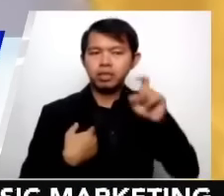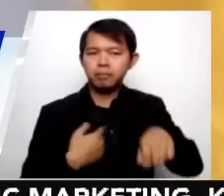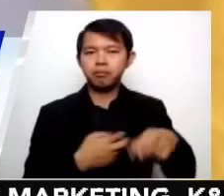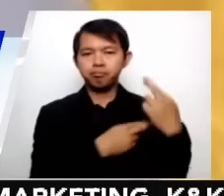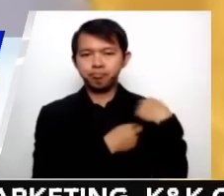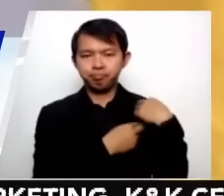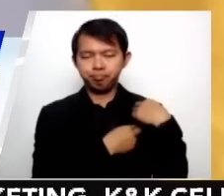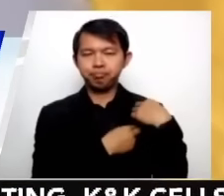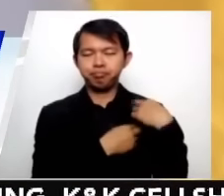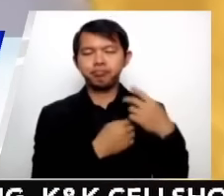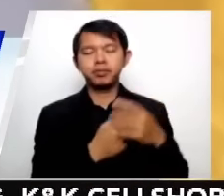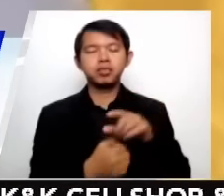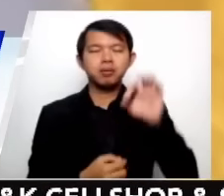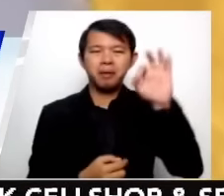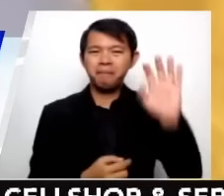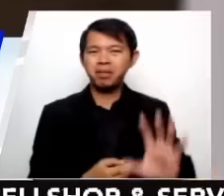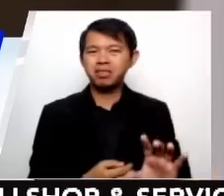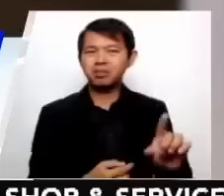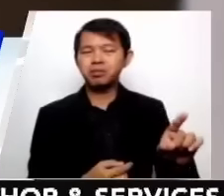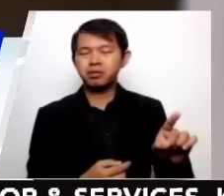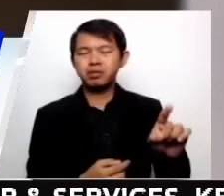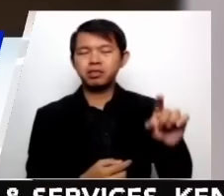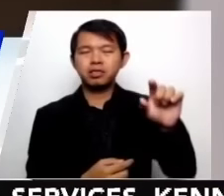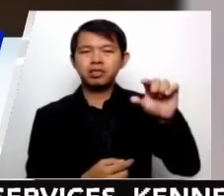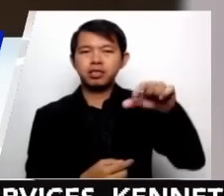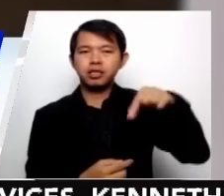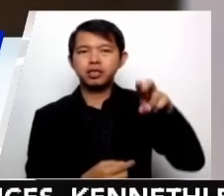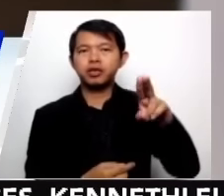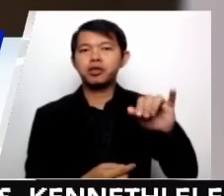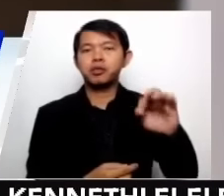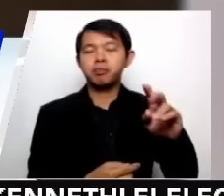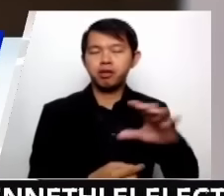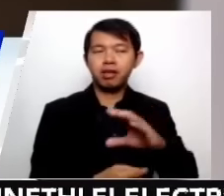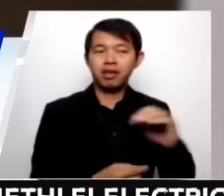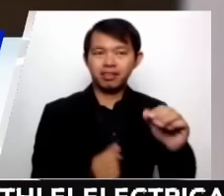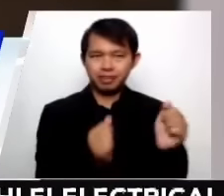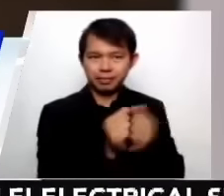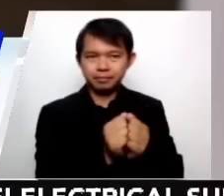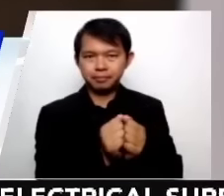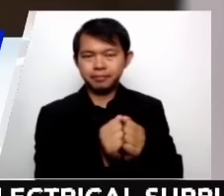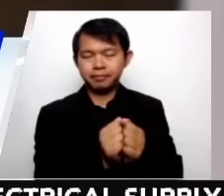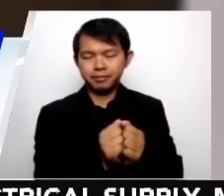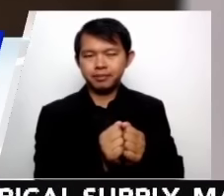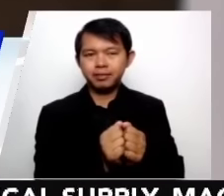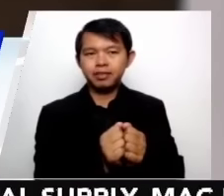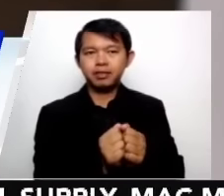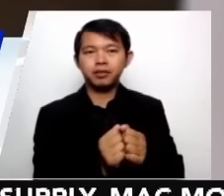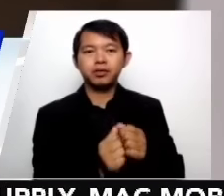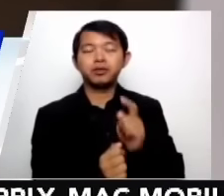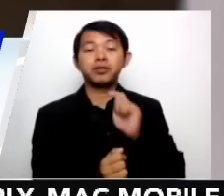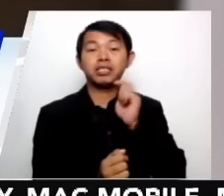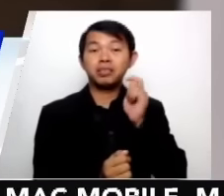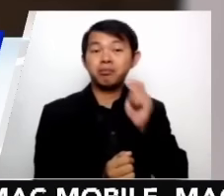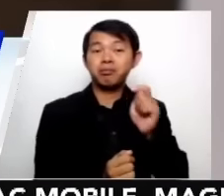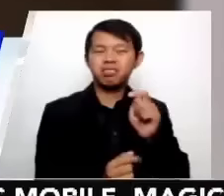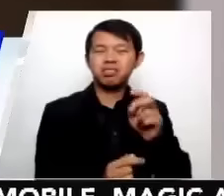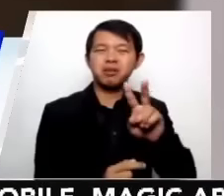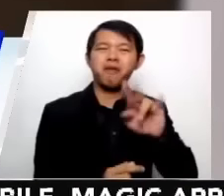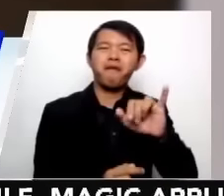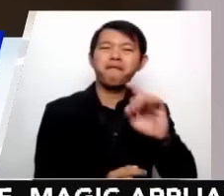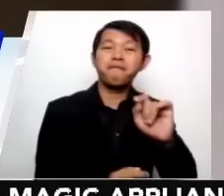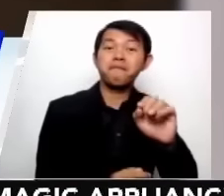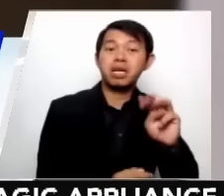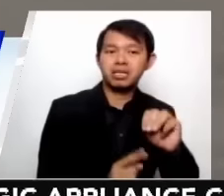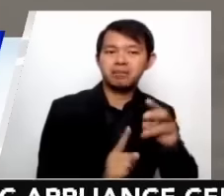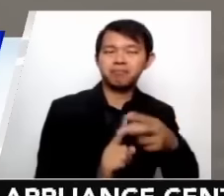si Pastor Apollo Quiboloy at ang kanyang mga kasama. Ang affidavit mismo ng biktima ang tumatayo doon sa lahat naman